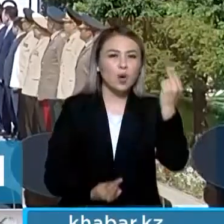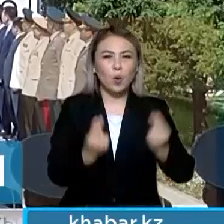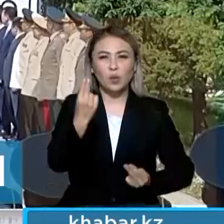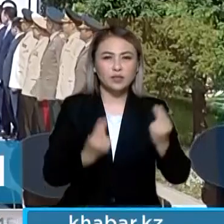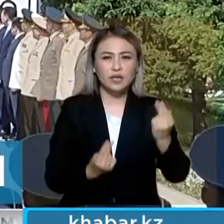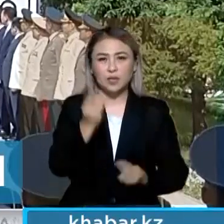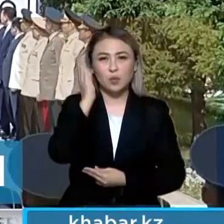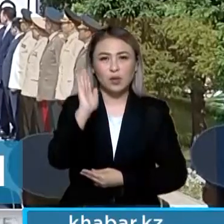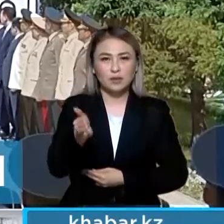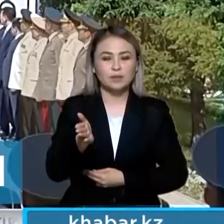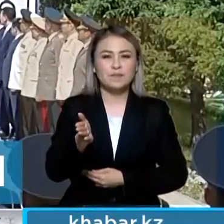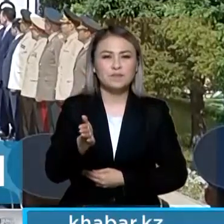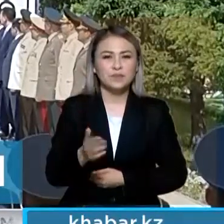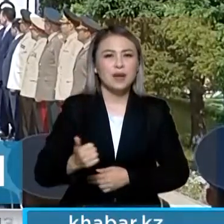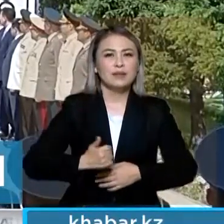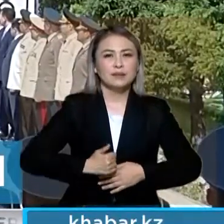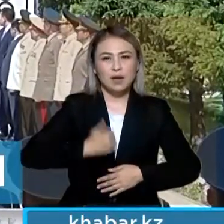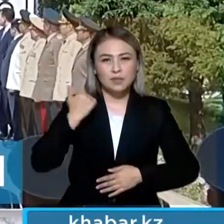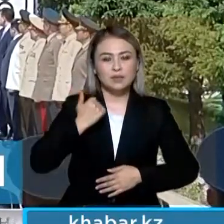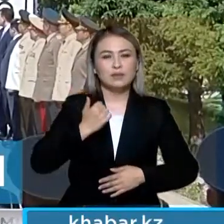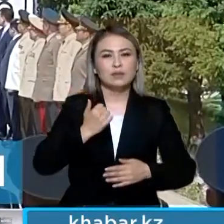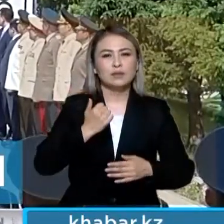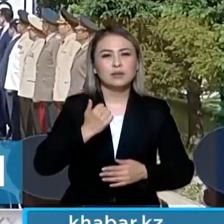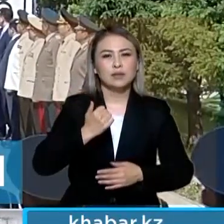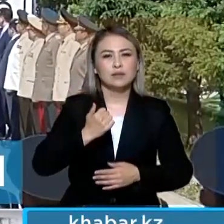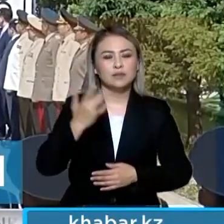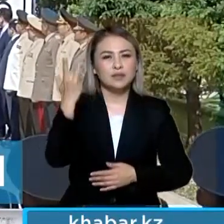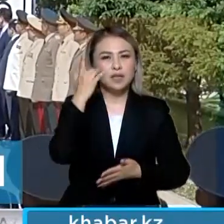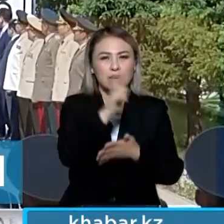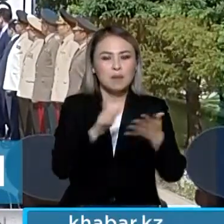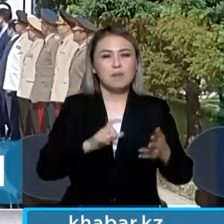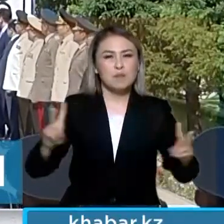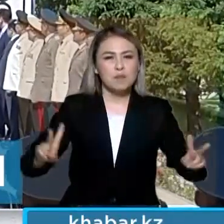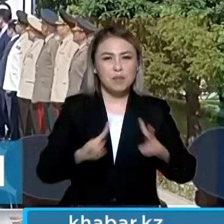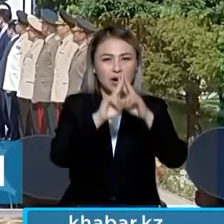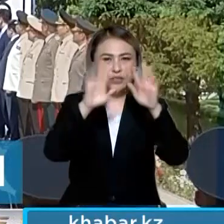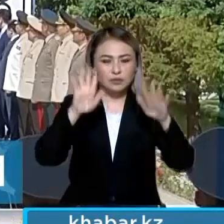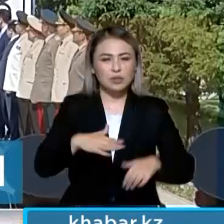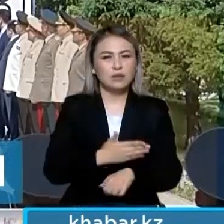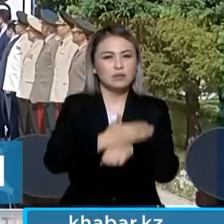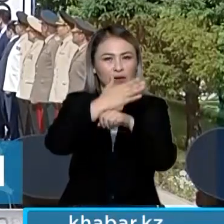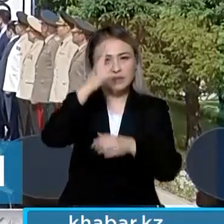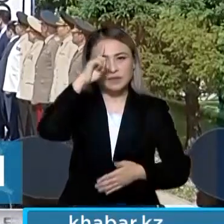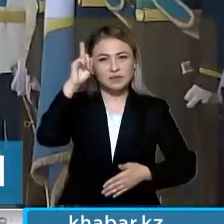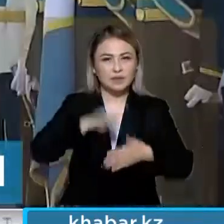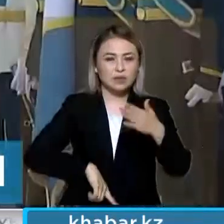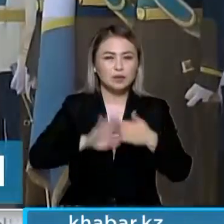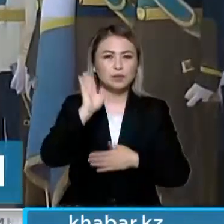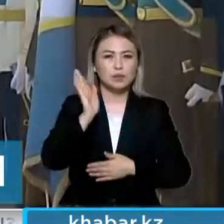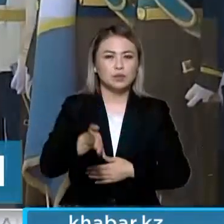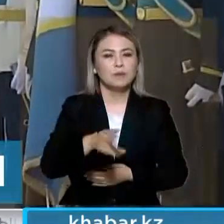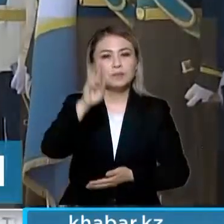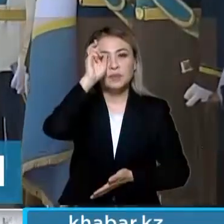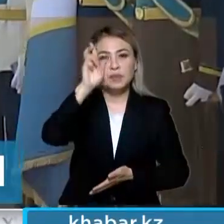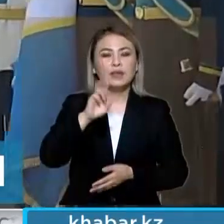келе жатыр. Намысты өрендеріміз Париж төрінде туымызды тік ұстайды деп сенемін.